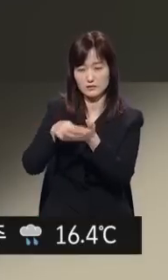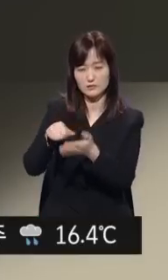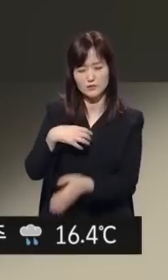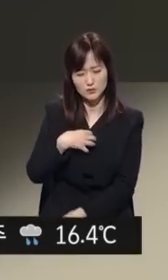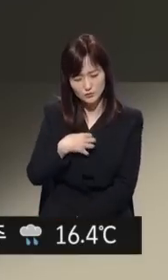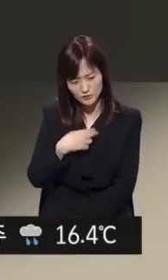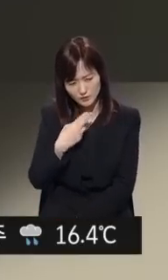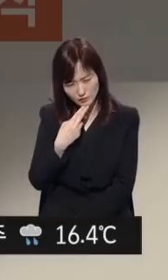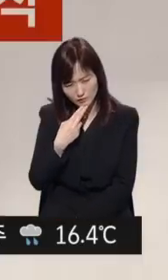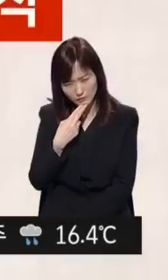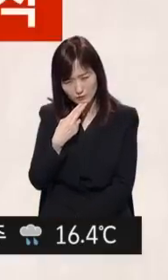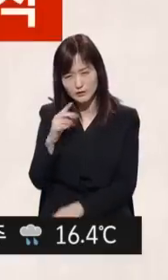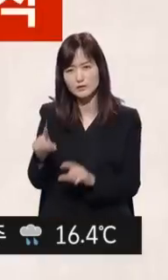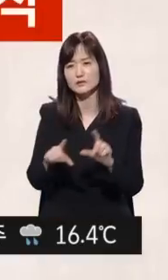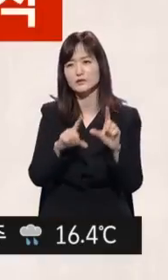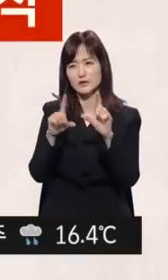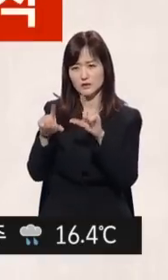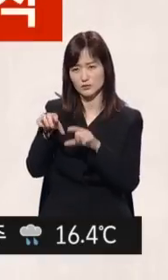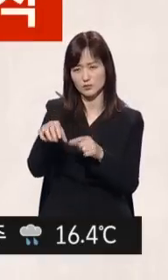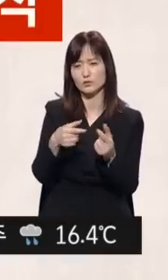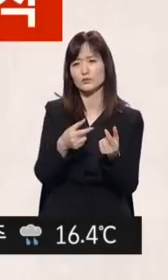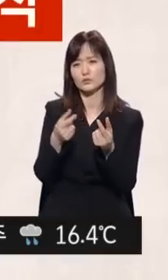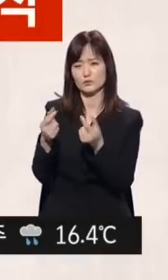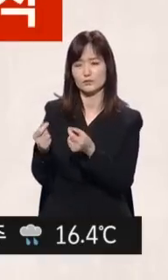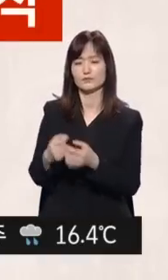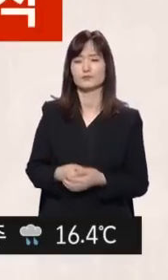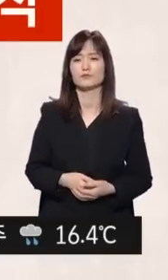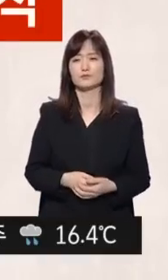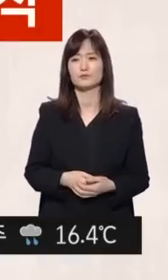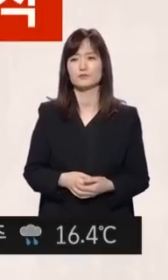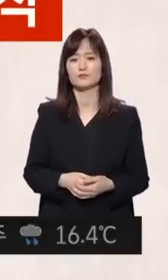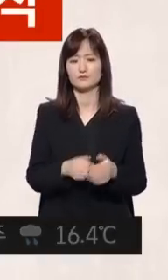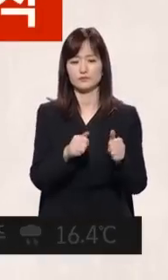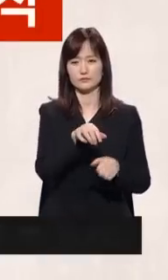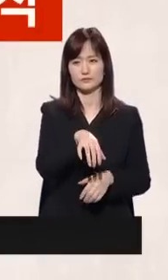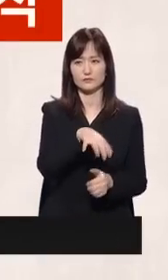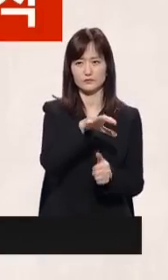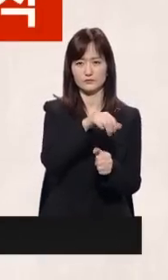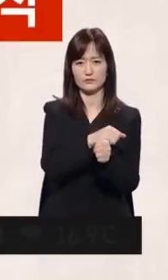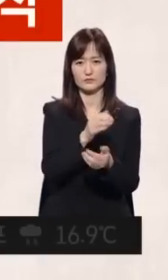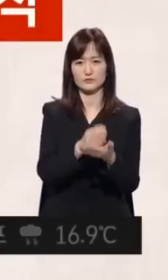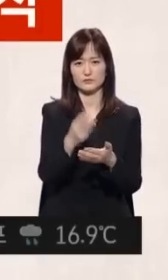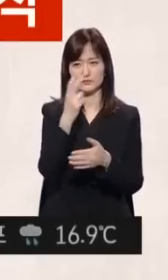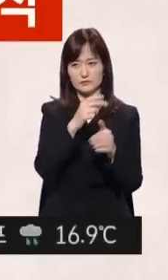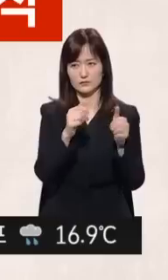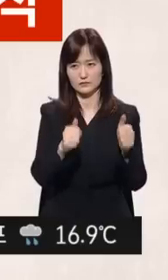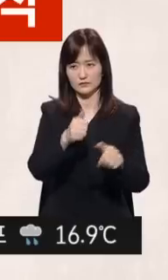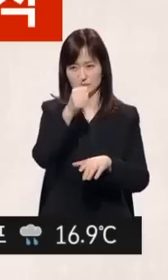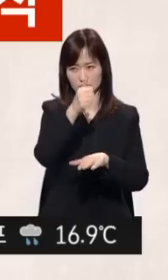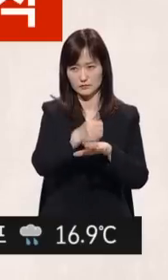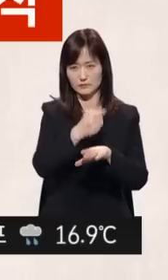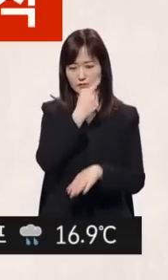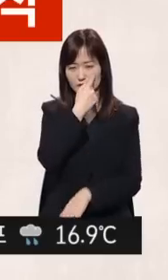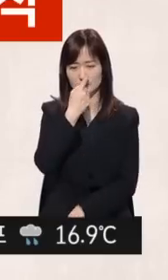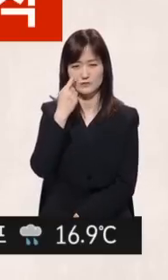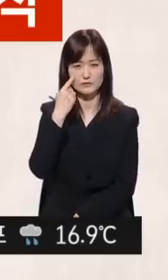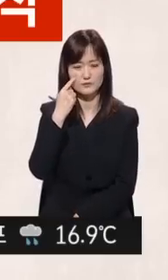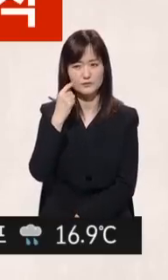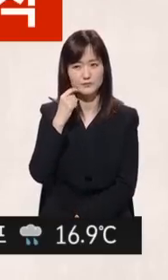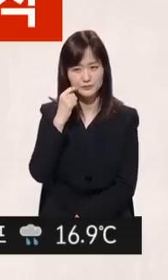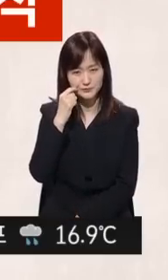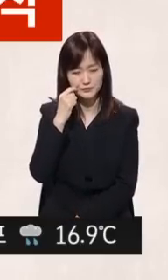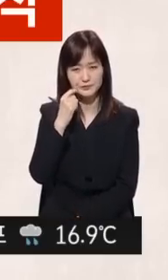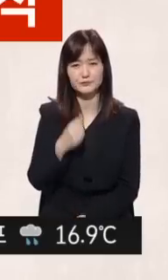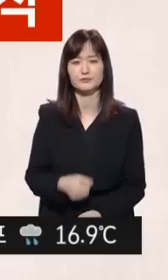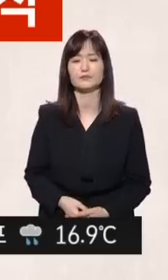주거부정이 없다든지 뭐 그런 건데 정확하게 법원에서는이 영장실 심사 결과에 대해서는 확인을 못 해주고 있는 그런 상황이고